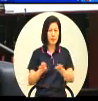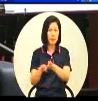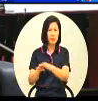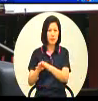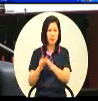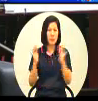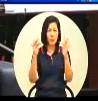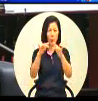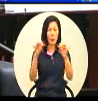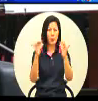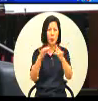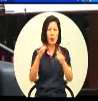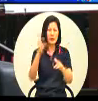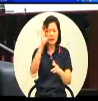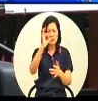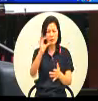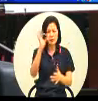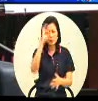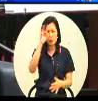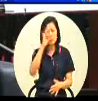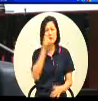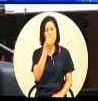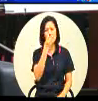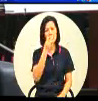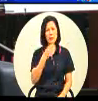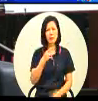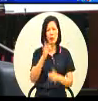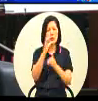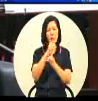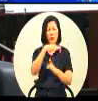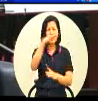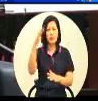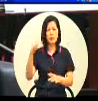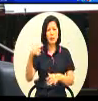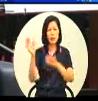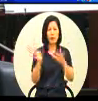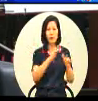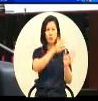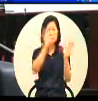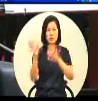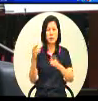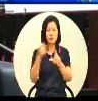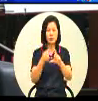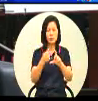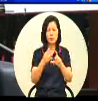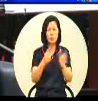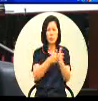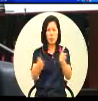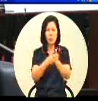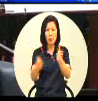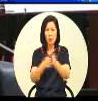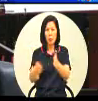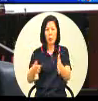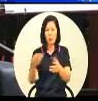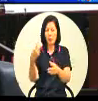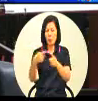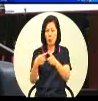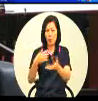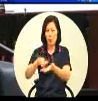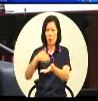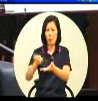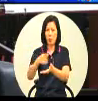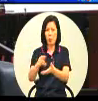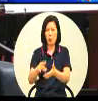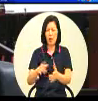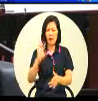想要找间厕所。这里是高雄市观音山风景区，也是游客一下车聚集最多的地方。不过想要上个厕所，